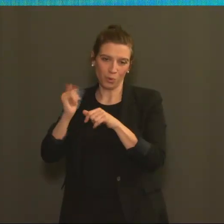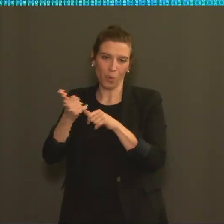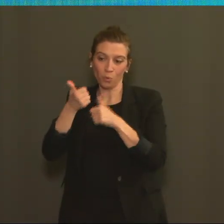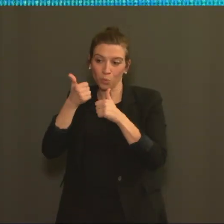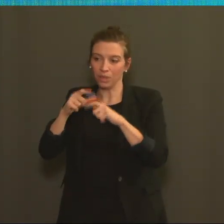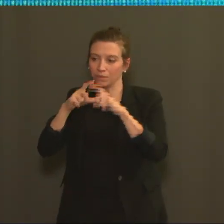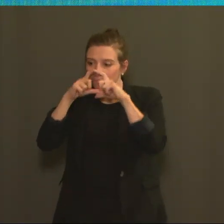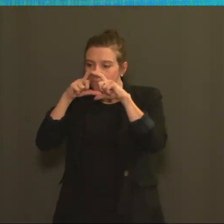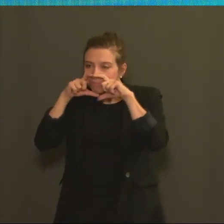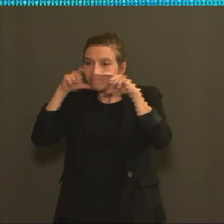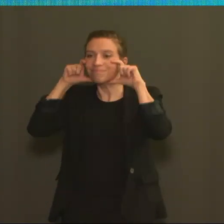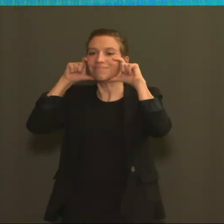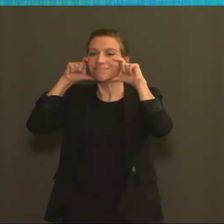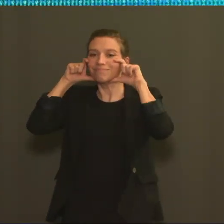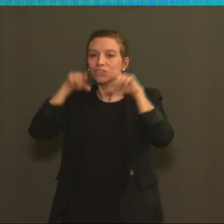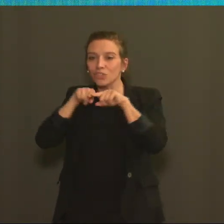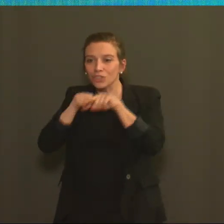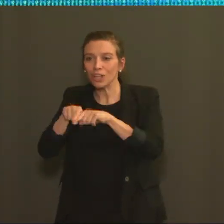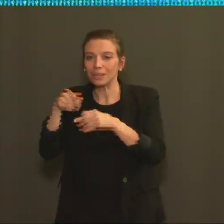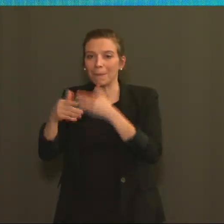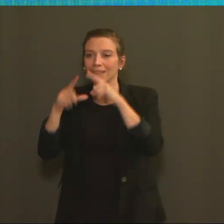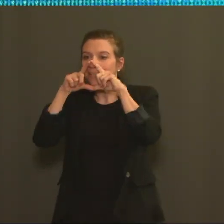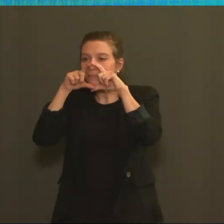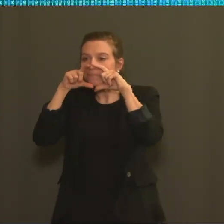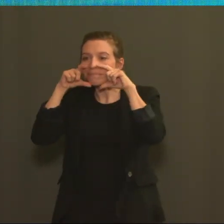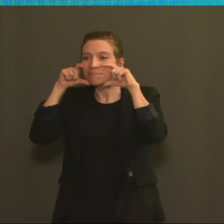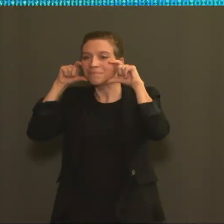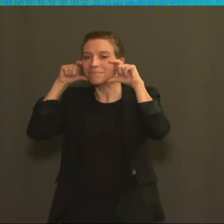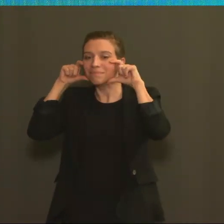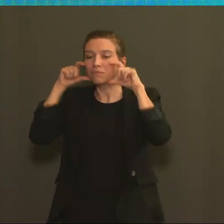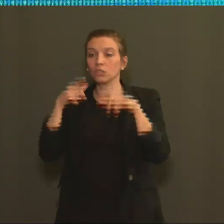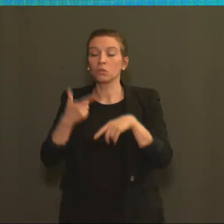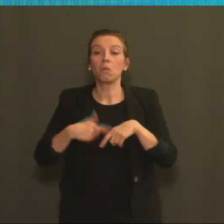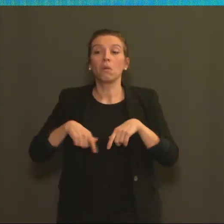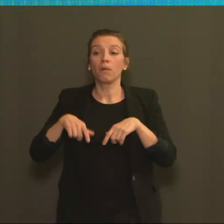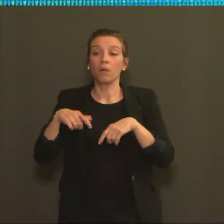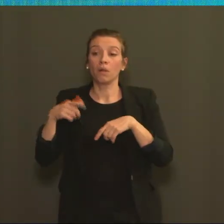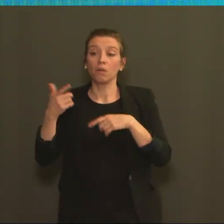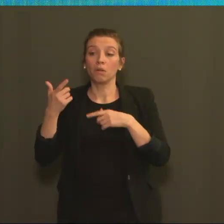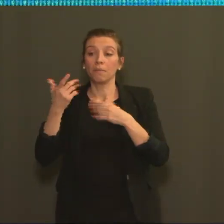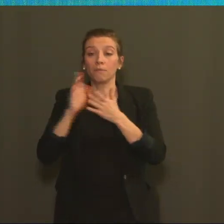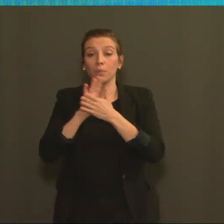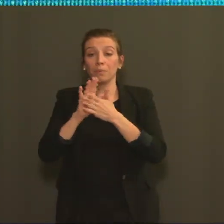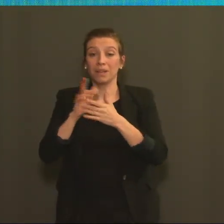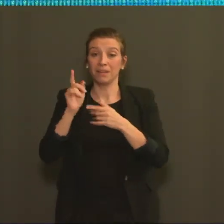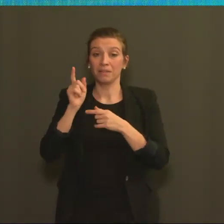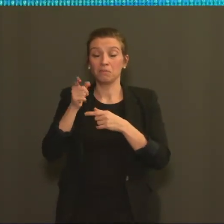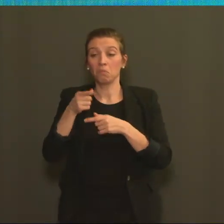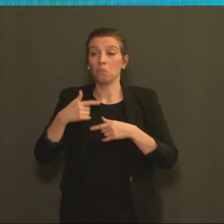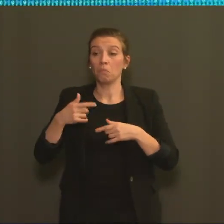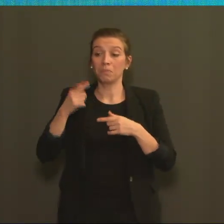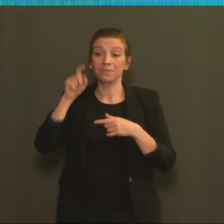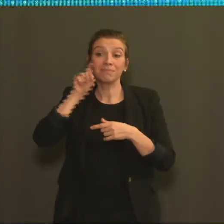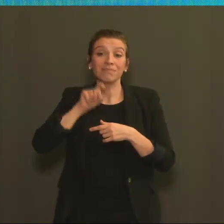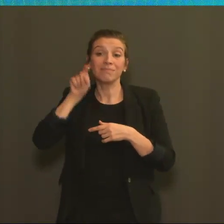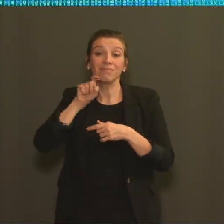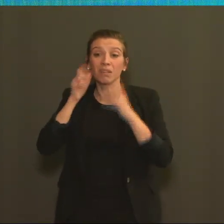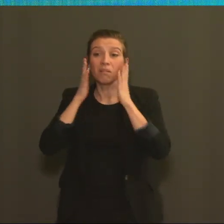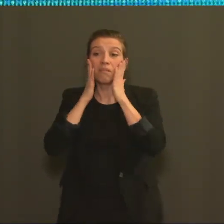de klassieke maskers en we moet goed geschoren zijn anders werken die nu en die moeten ook heel goed aansluiten op het gezicht